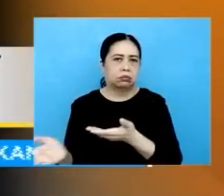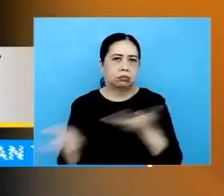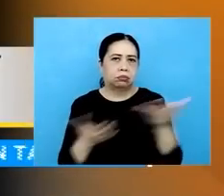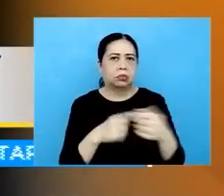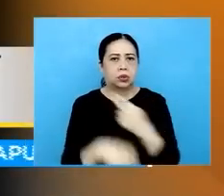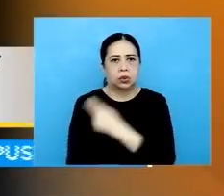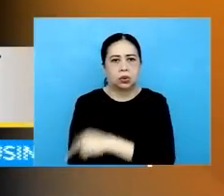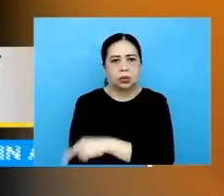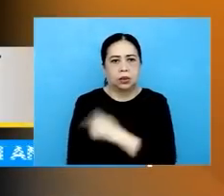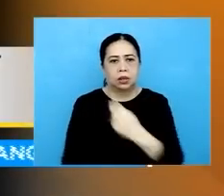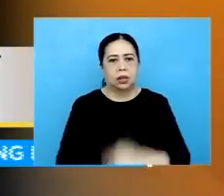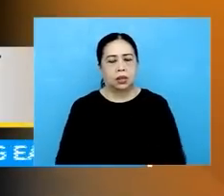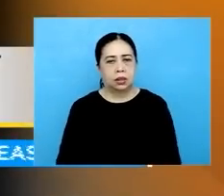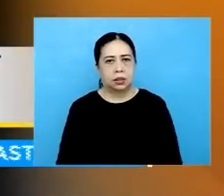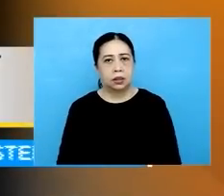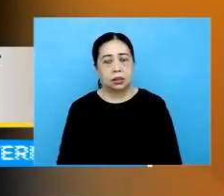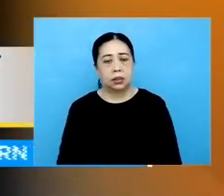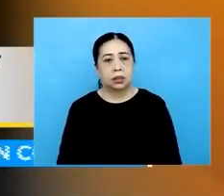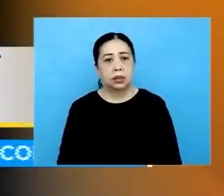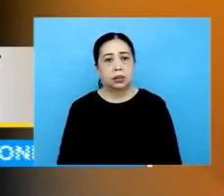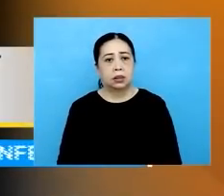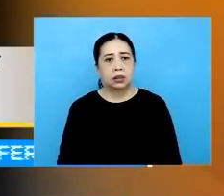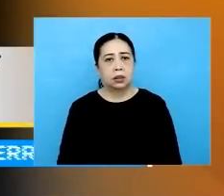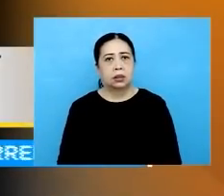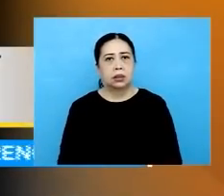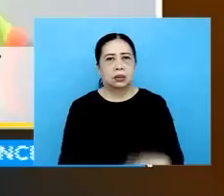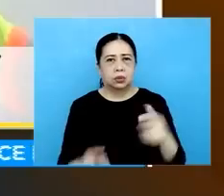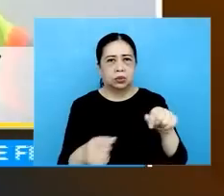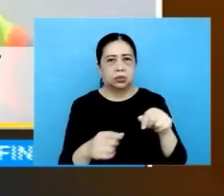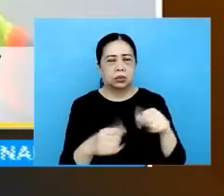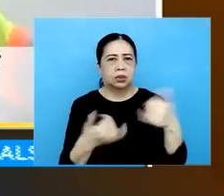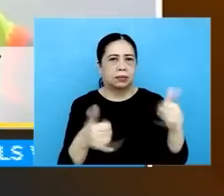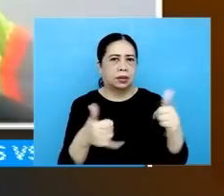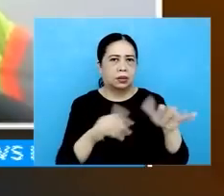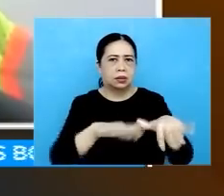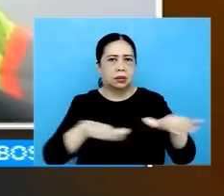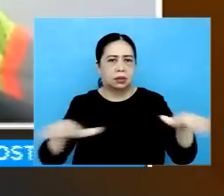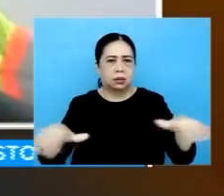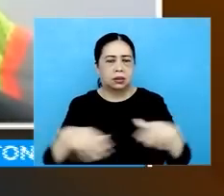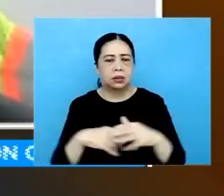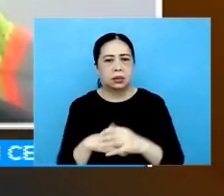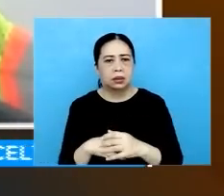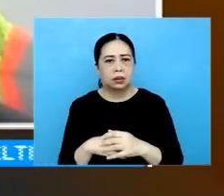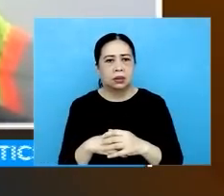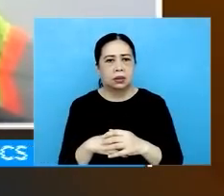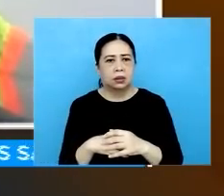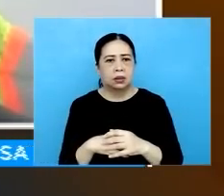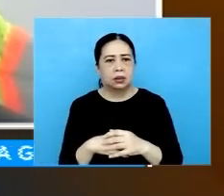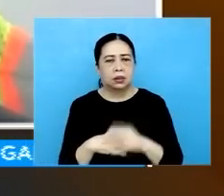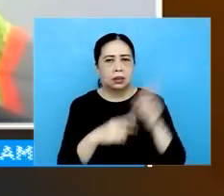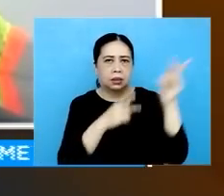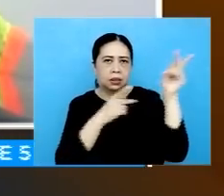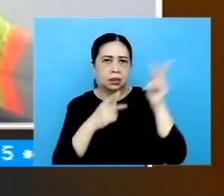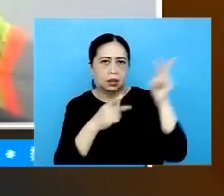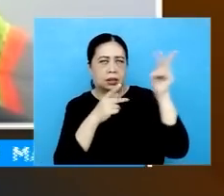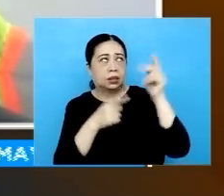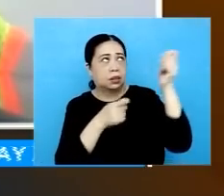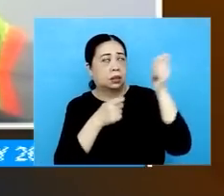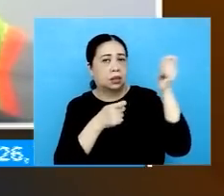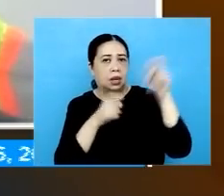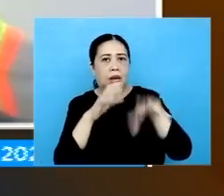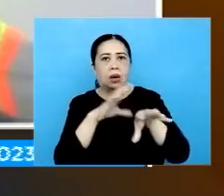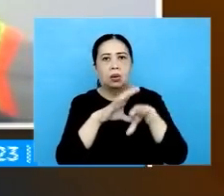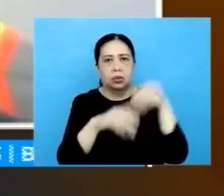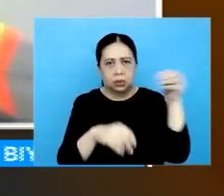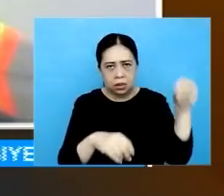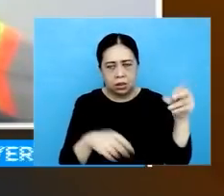Yung sa Barangay Pasong 2 po ay mga batang naglalaro ng kite na nasa labas. So